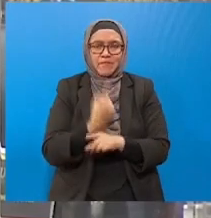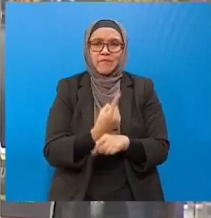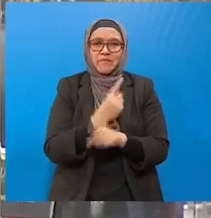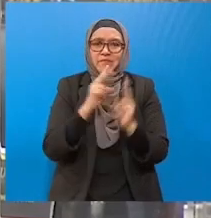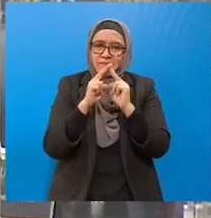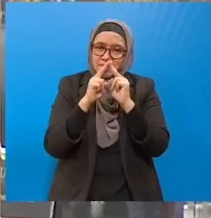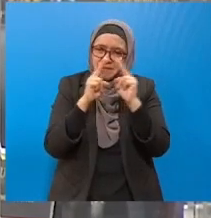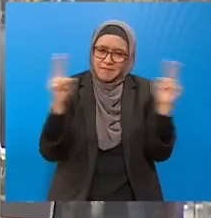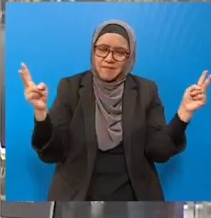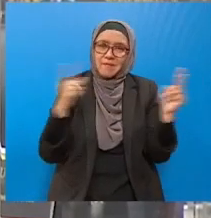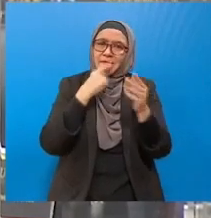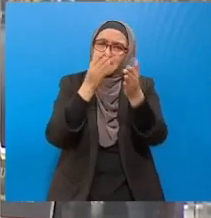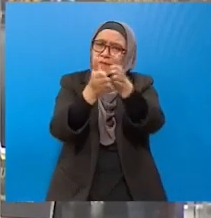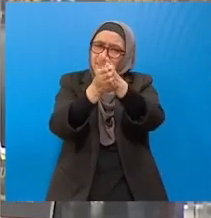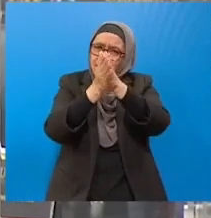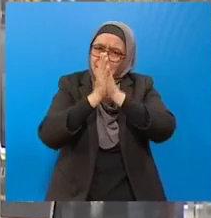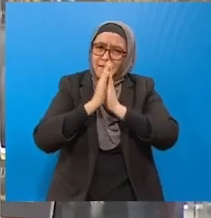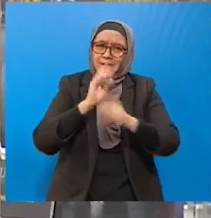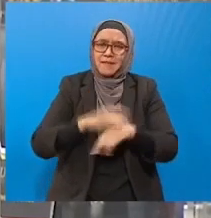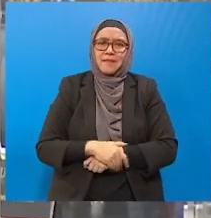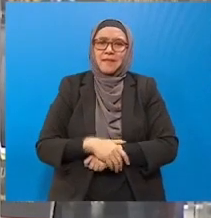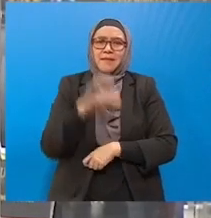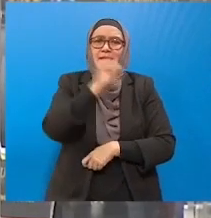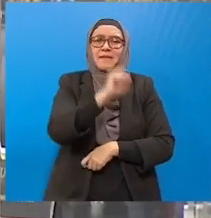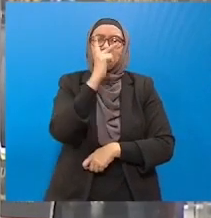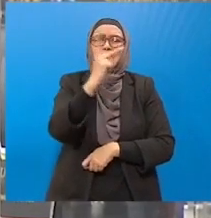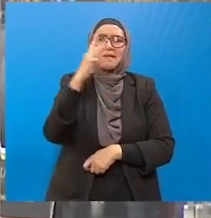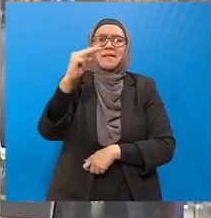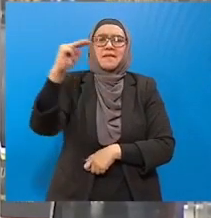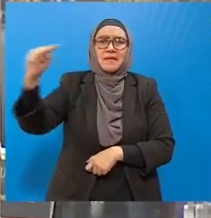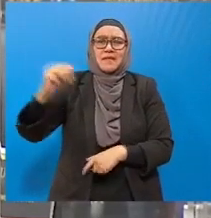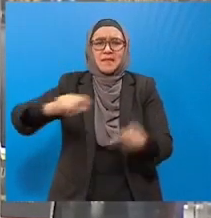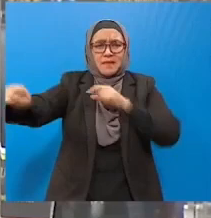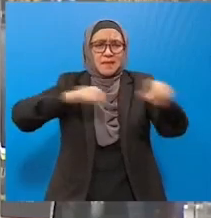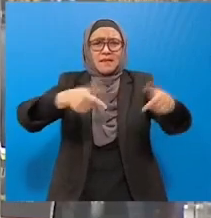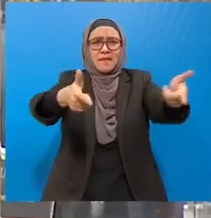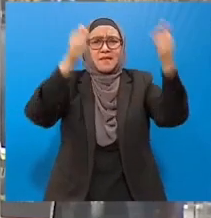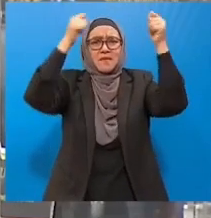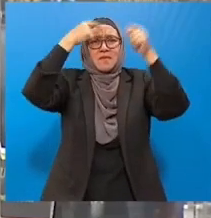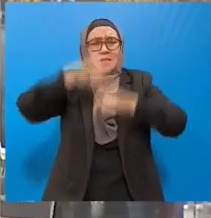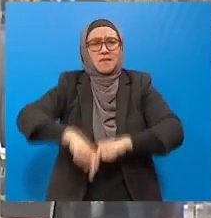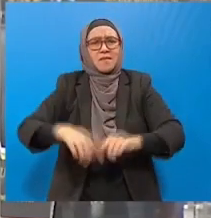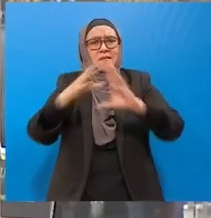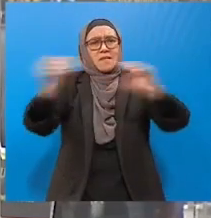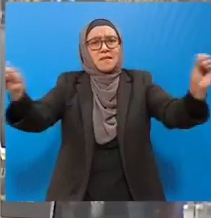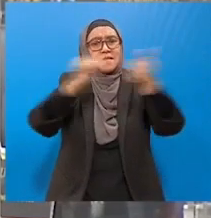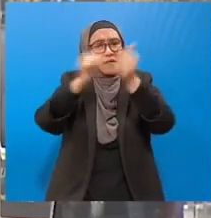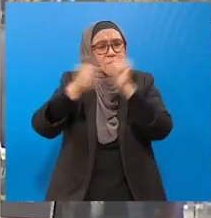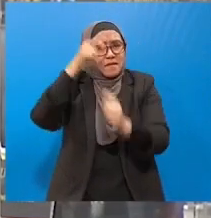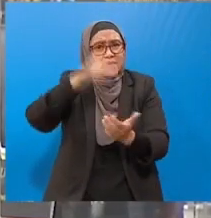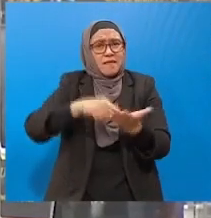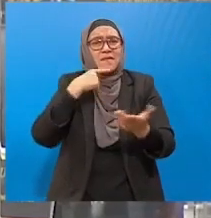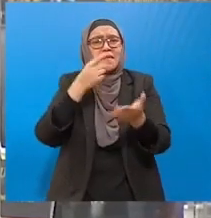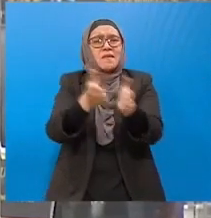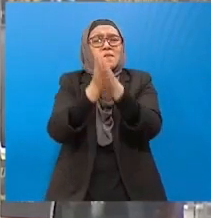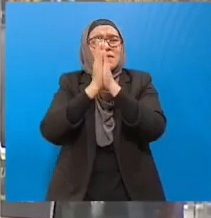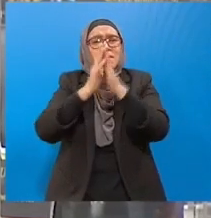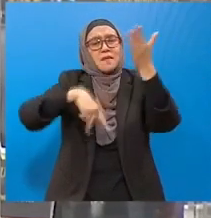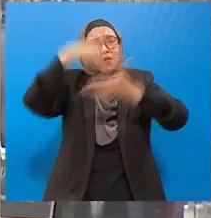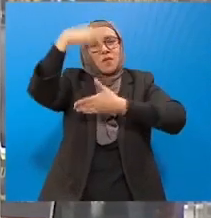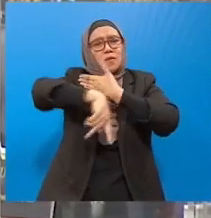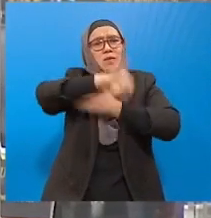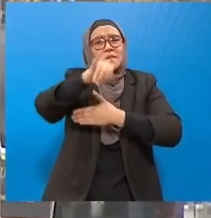komunikasi dan multimedia Malaysia bertindak segera menangani permasalahan ini saya memohon agar program jendela Project